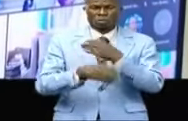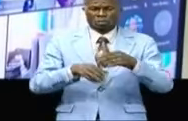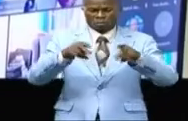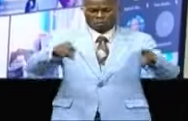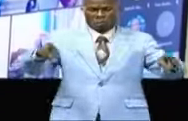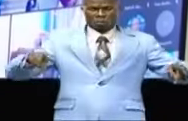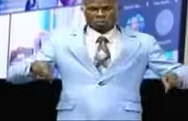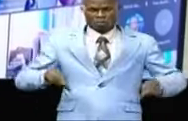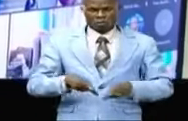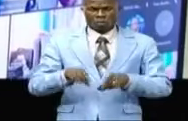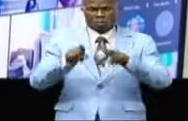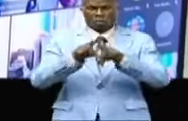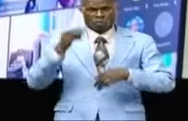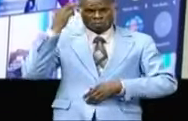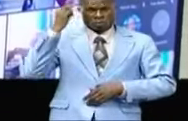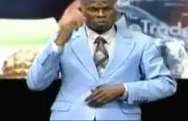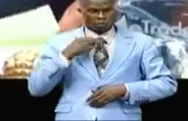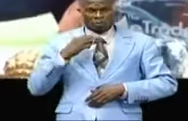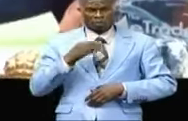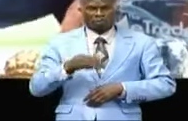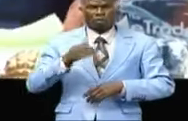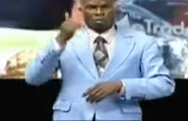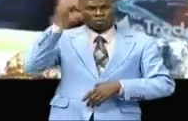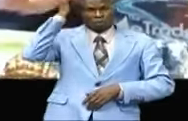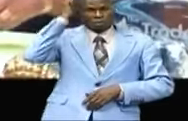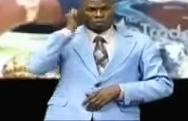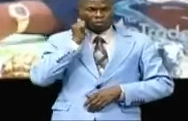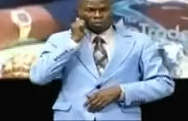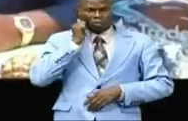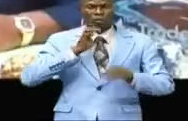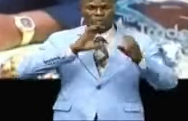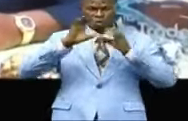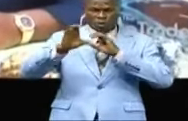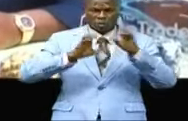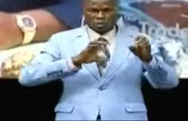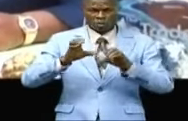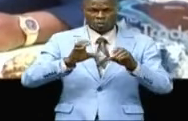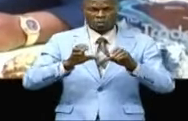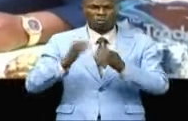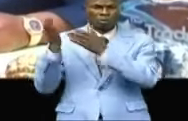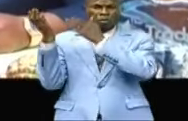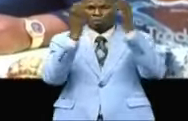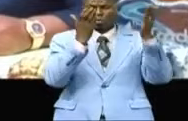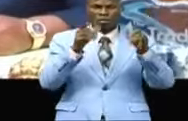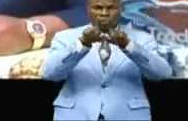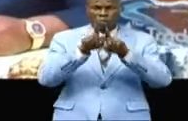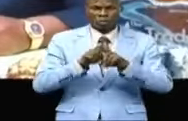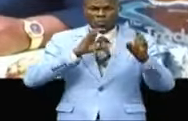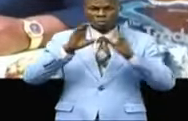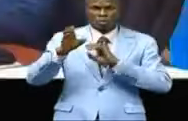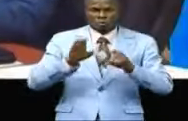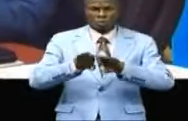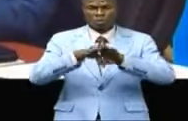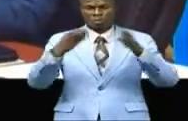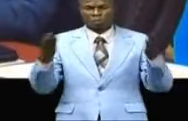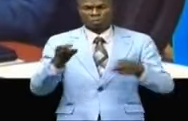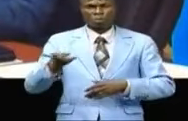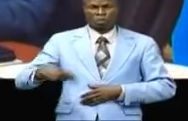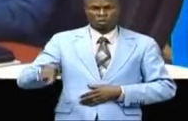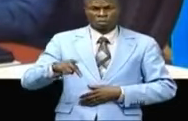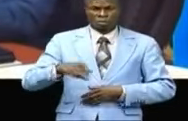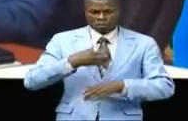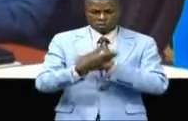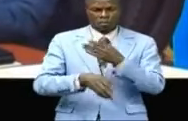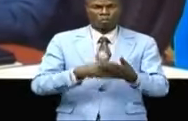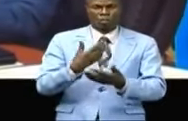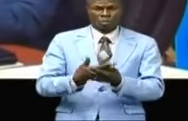foncières, ainsi que celui de poste au téléphone et télécommunications, des transports, voies des communications et des désenclavements,